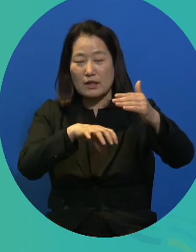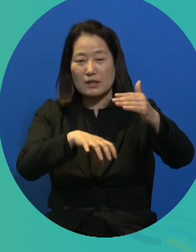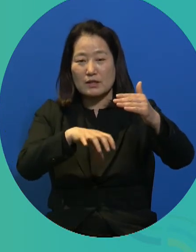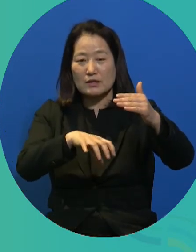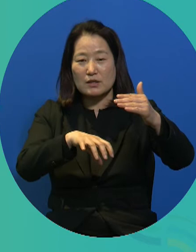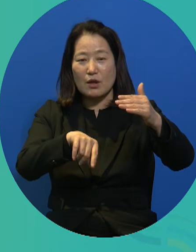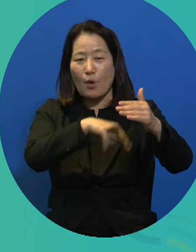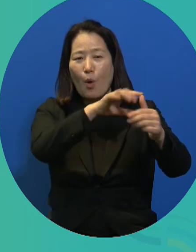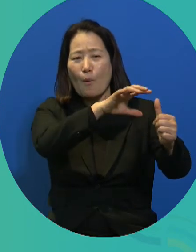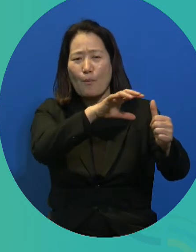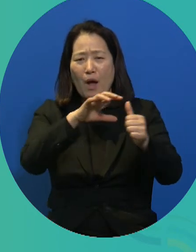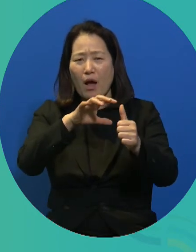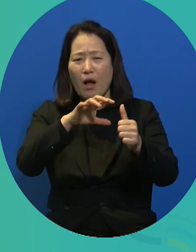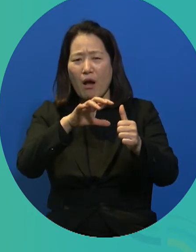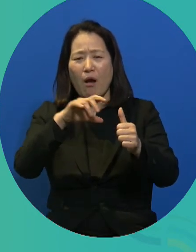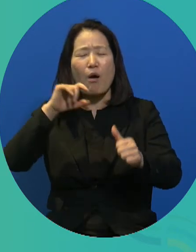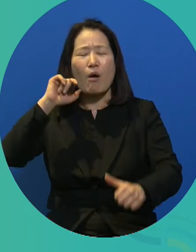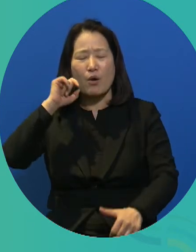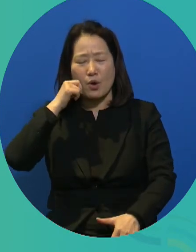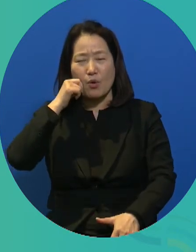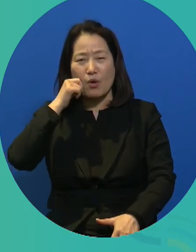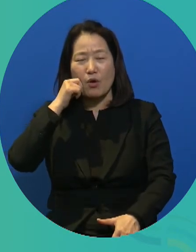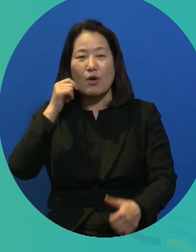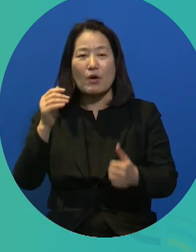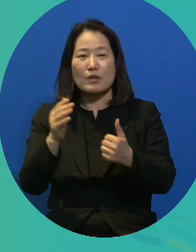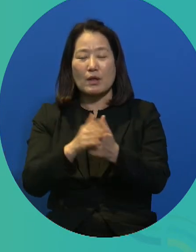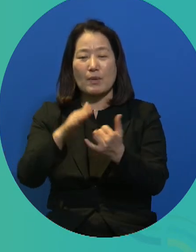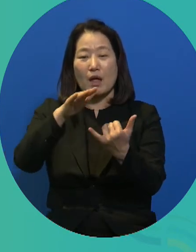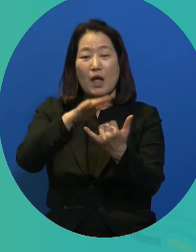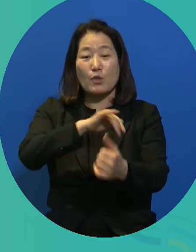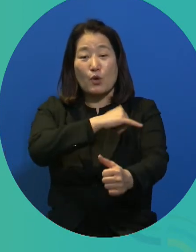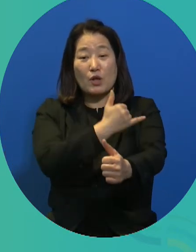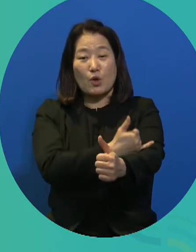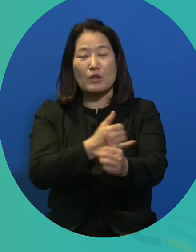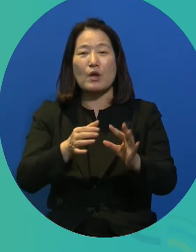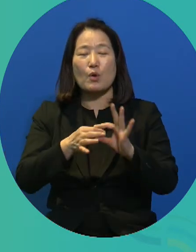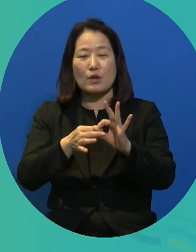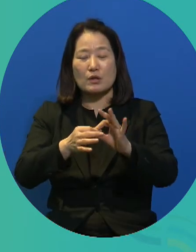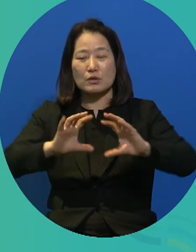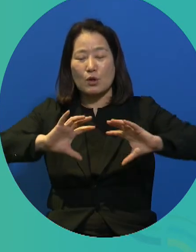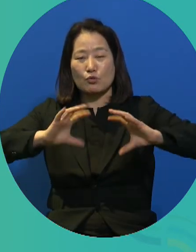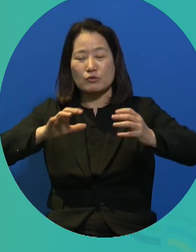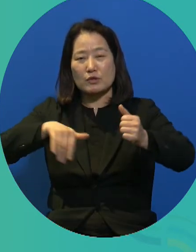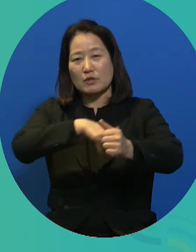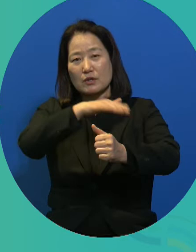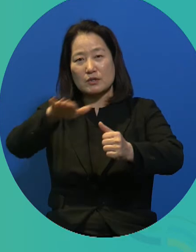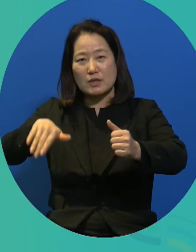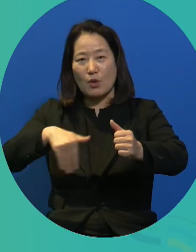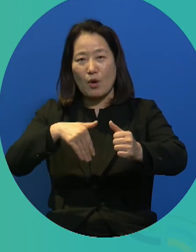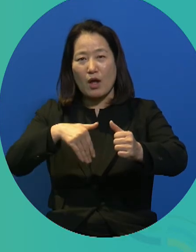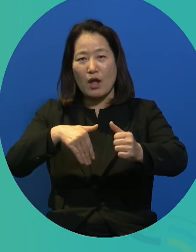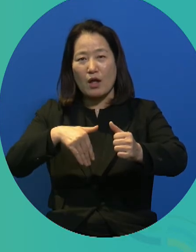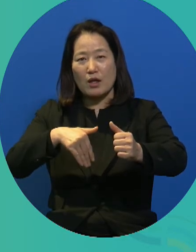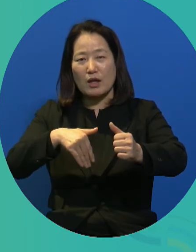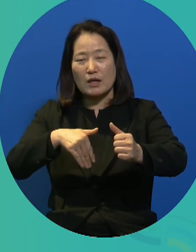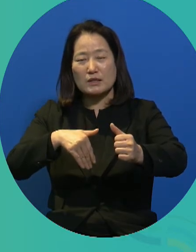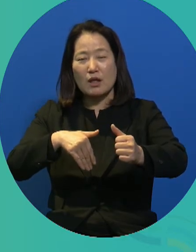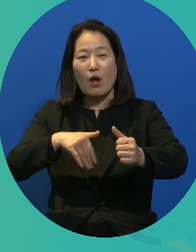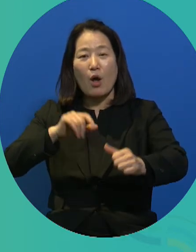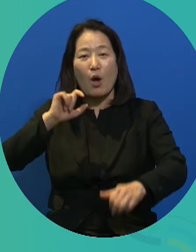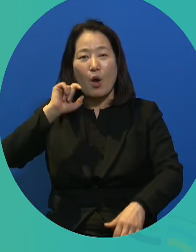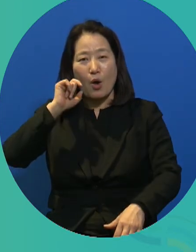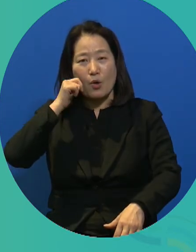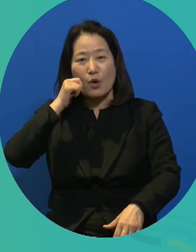어렵고, 이게 이제 비준된 이후에 아동 인권과 관련해 국제적인 상황과 관계들의 어려움이 있을 수